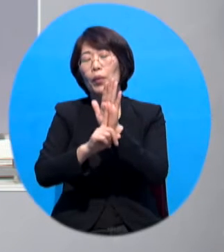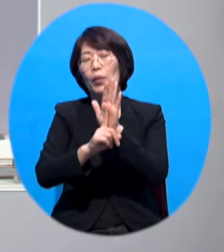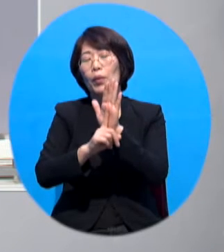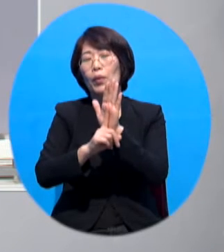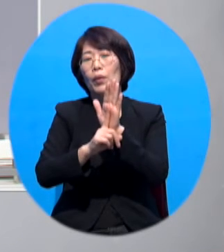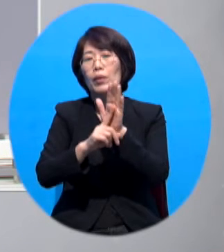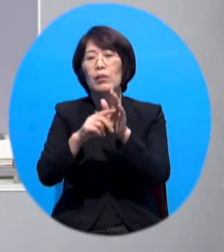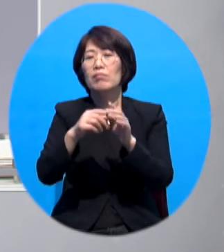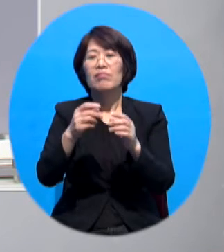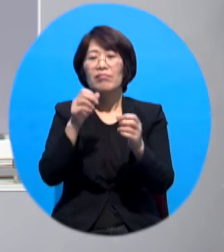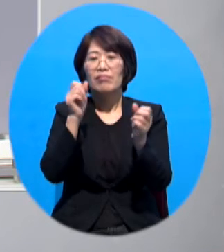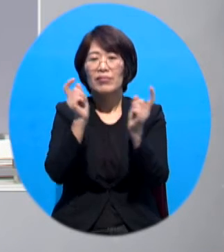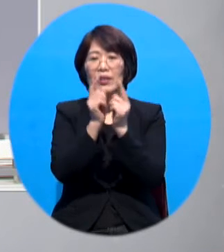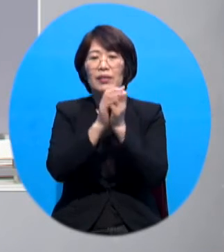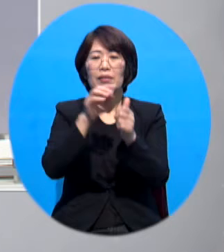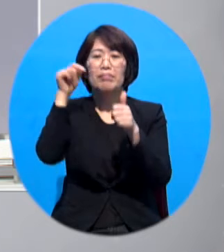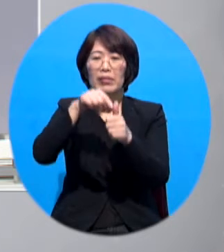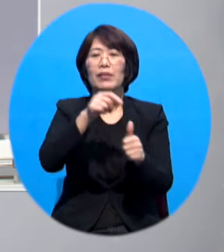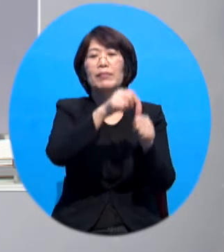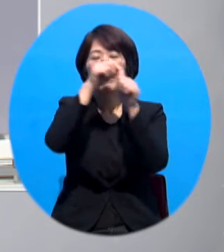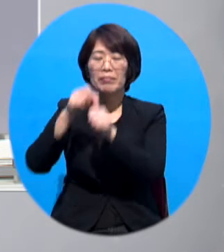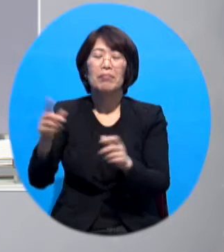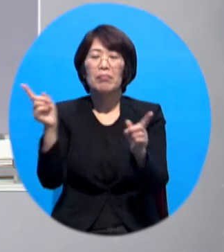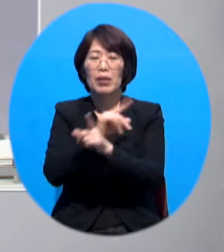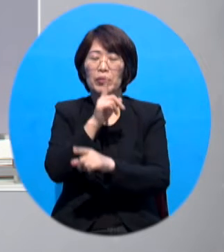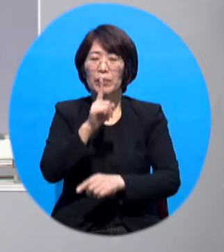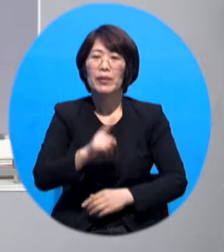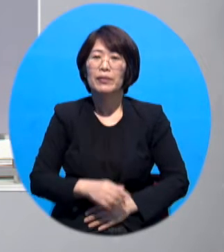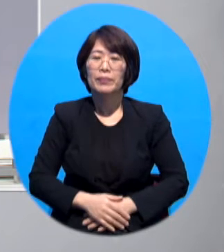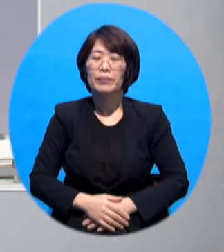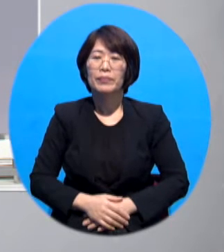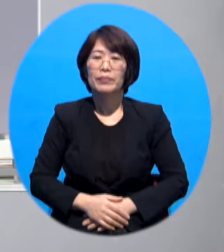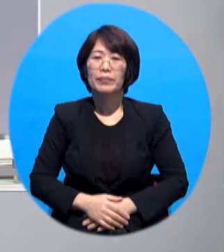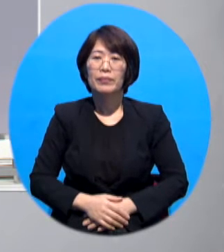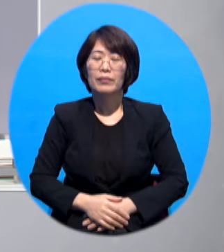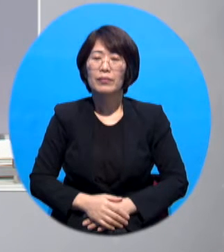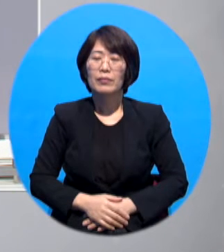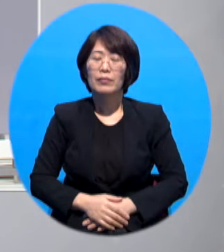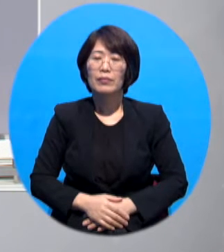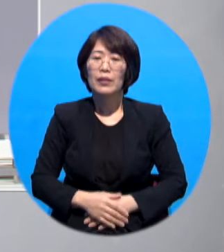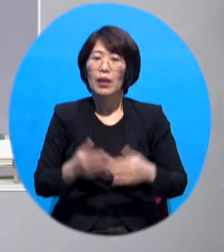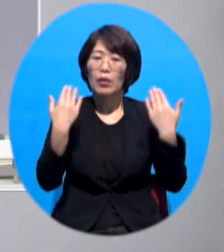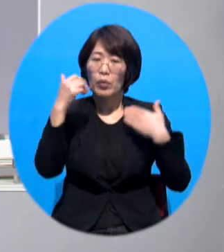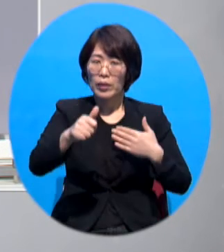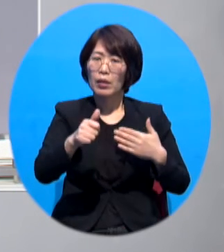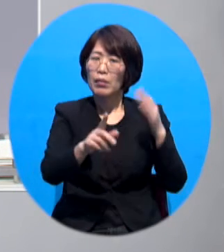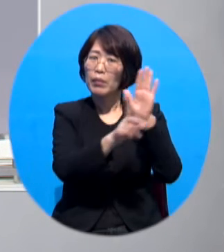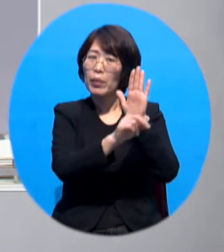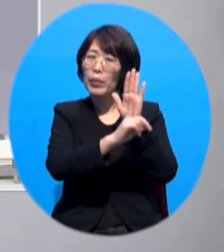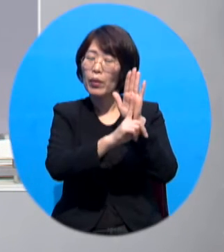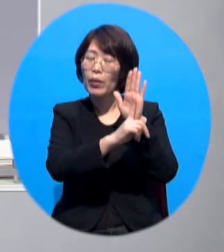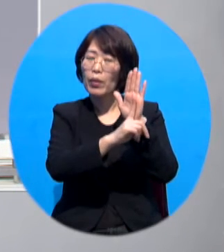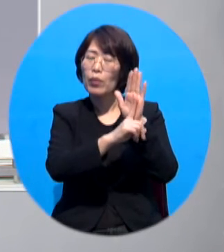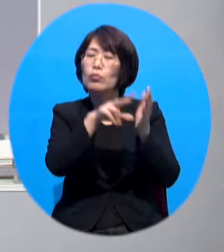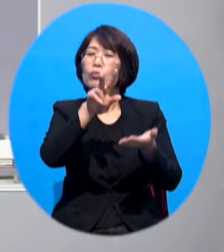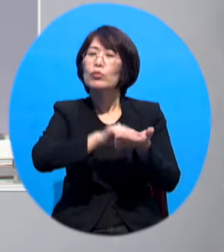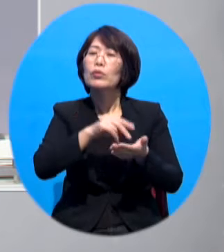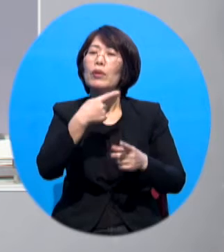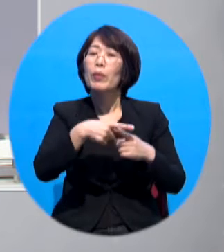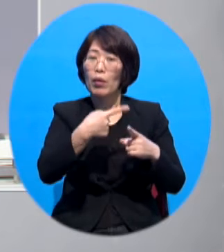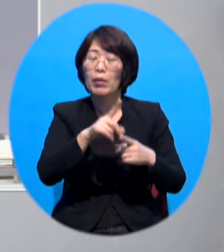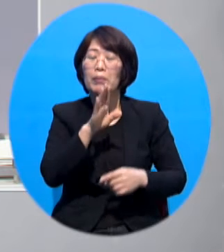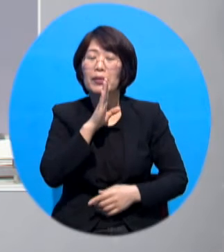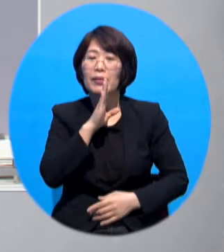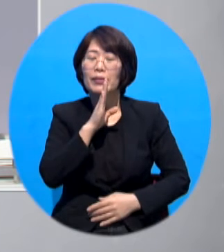직선제로 바꾸고 시계 따 했습니다 지금 공모 교장 제도에 문제점이 있다고 평가 하신 것